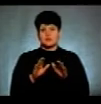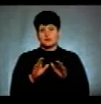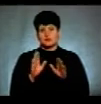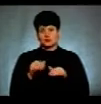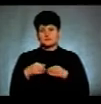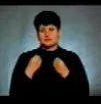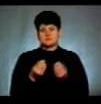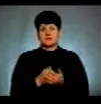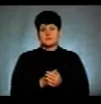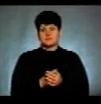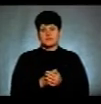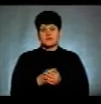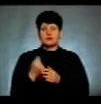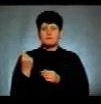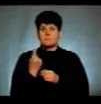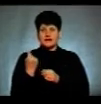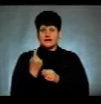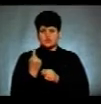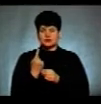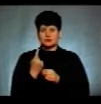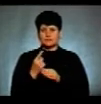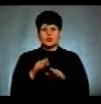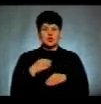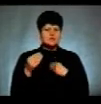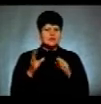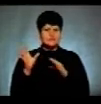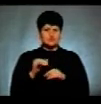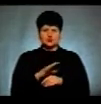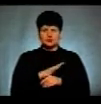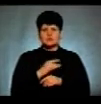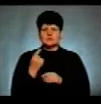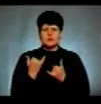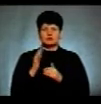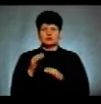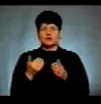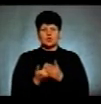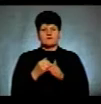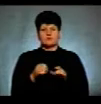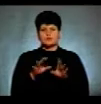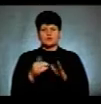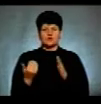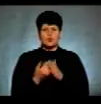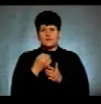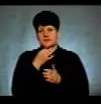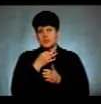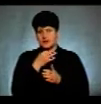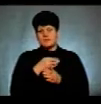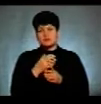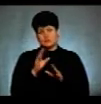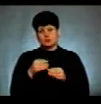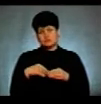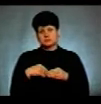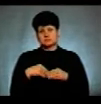їх хворих. Бо до 1-го ми роздали все, що в нас було. Тепер вже буде нова постанова, нові медикаменти, і ми будемо поповняти